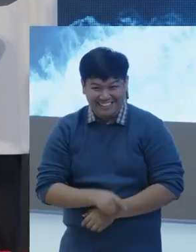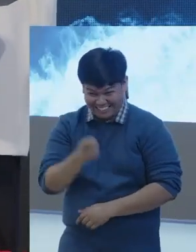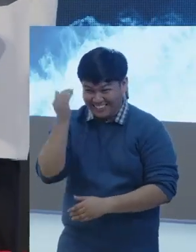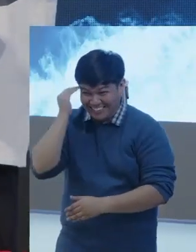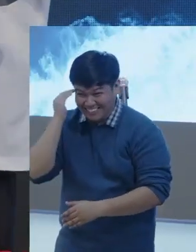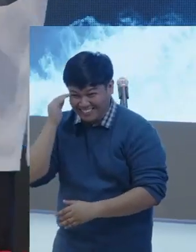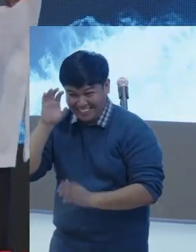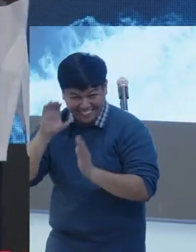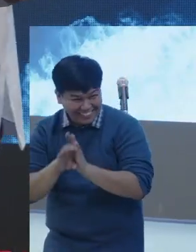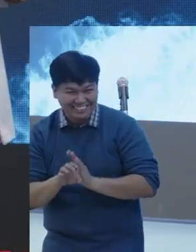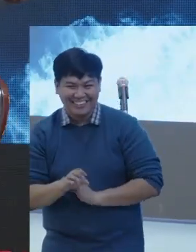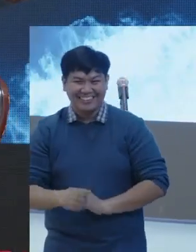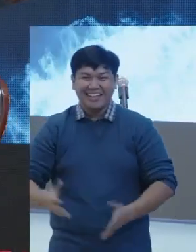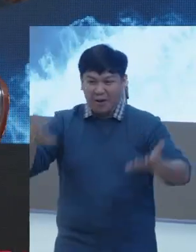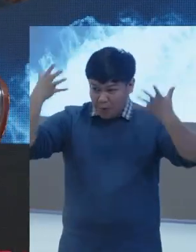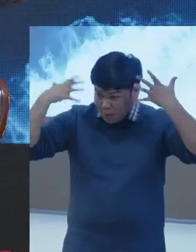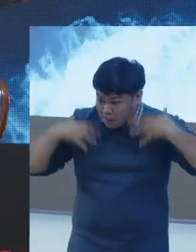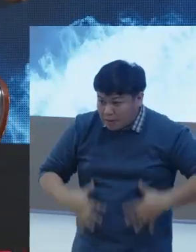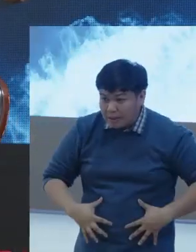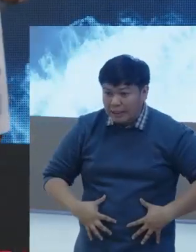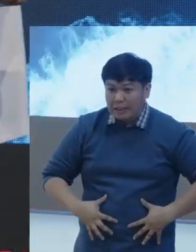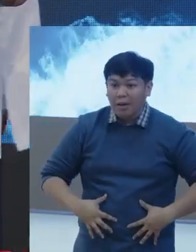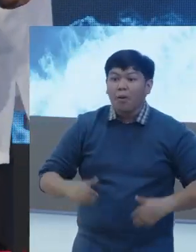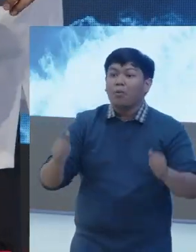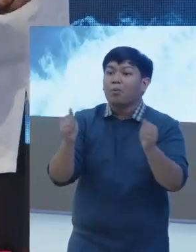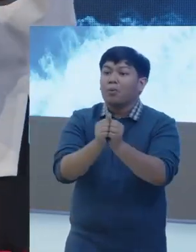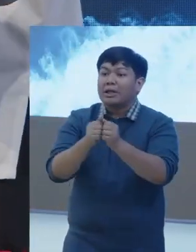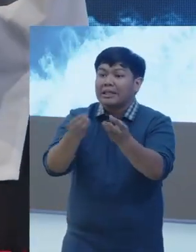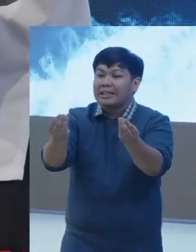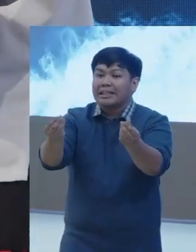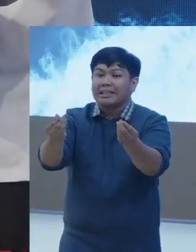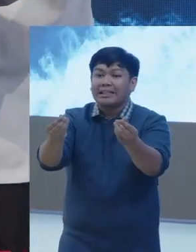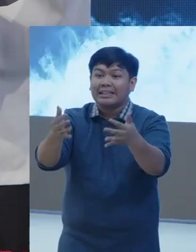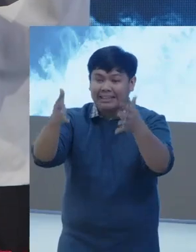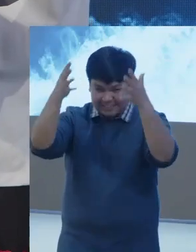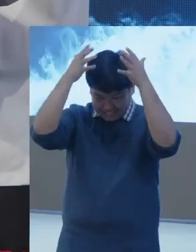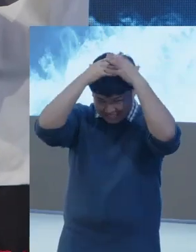no? Alam niyo, nanay ko, para makatipid lang noon,